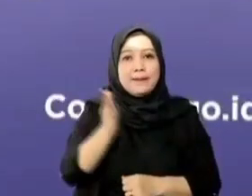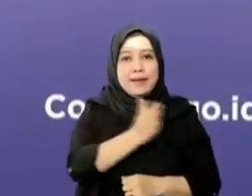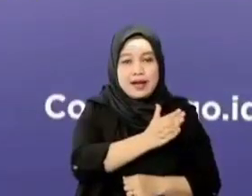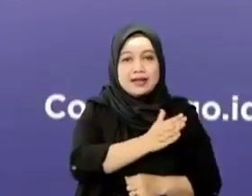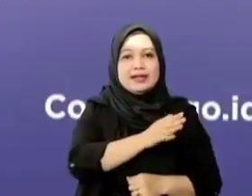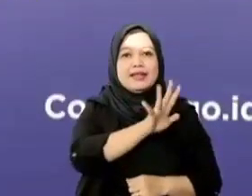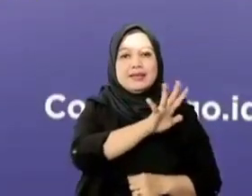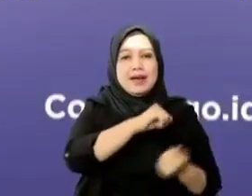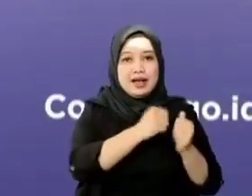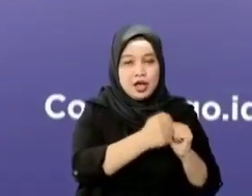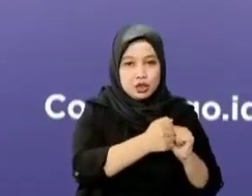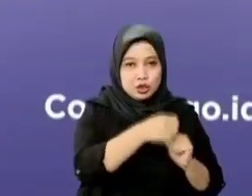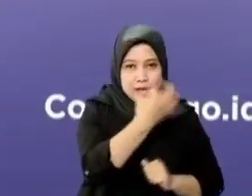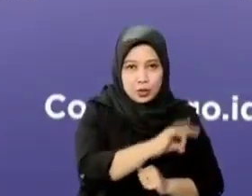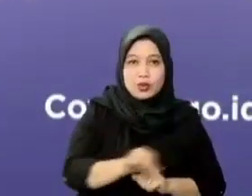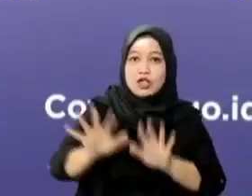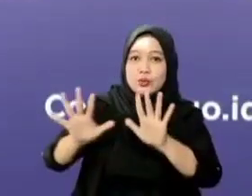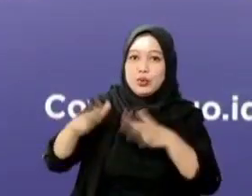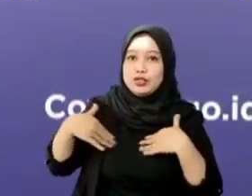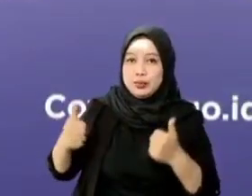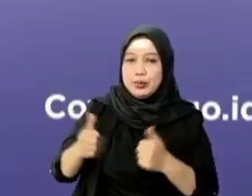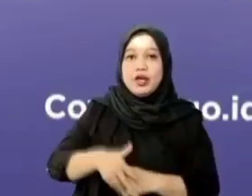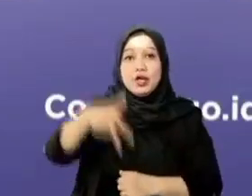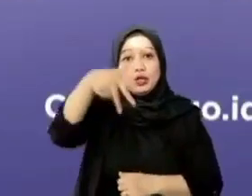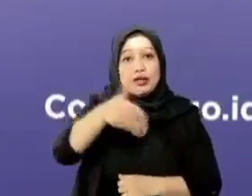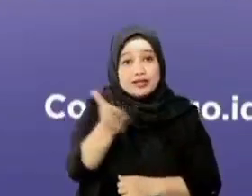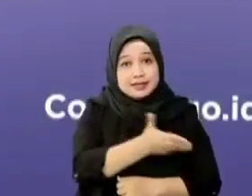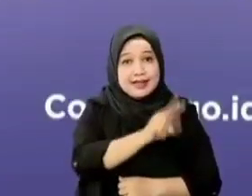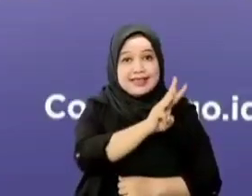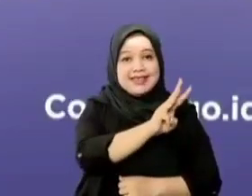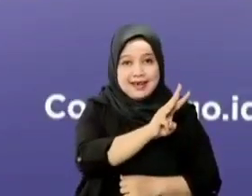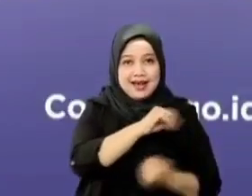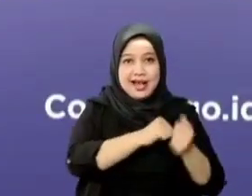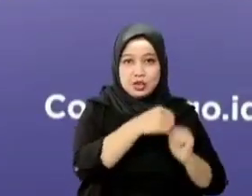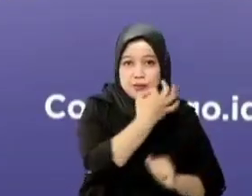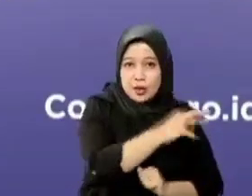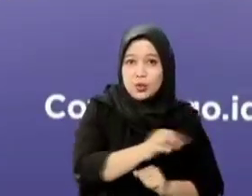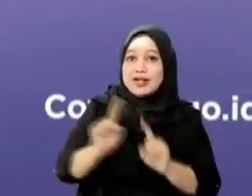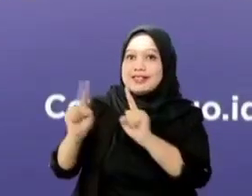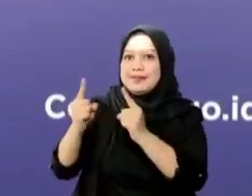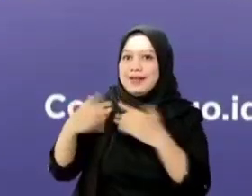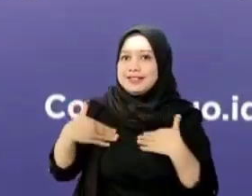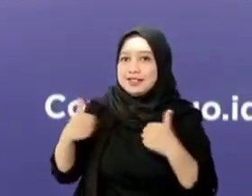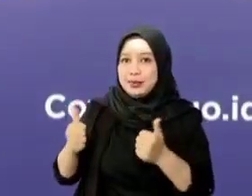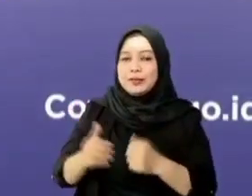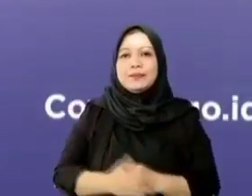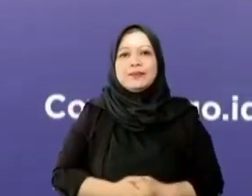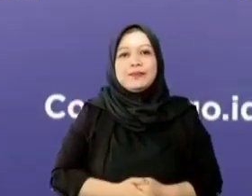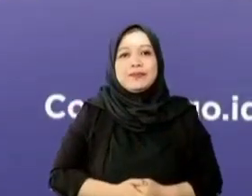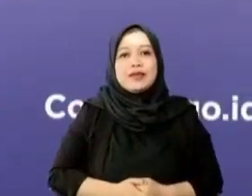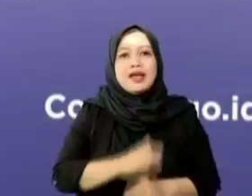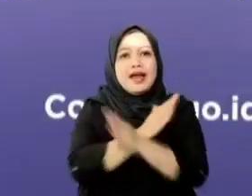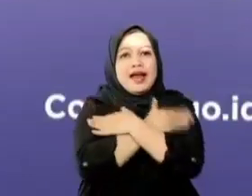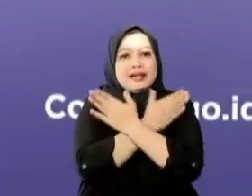10 sembuh. Sulawesi Tenggara 3 kasus baru dan 11 sembuh. Kemudian